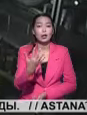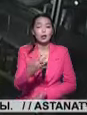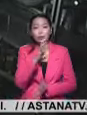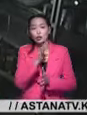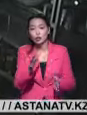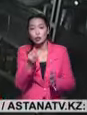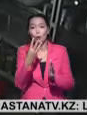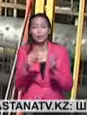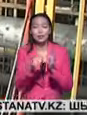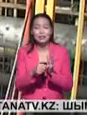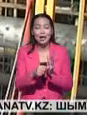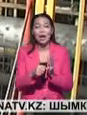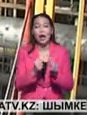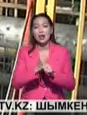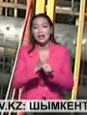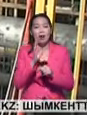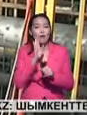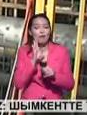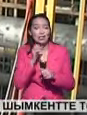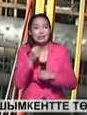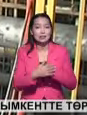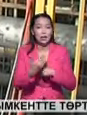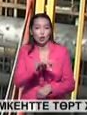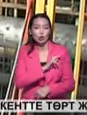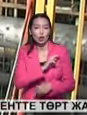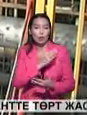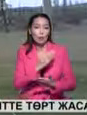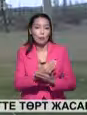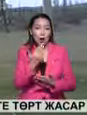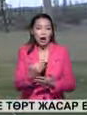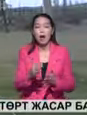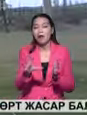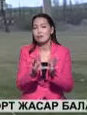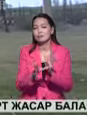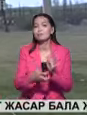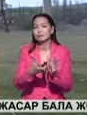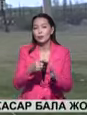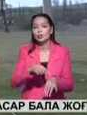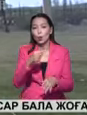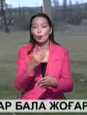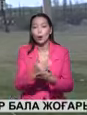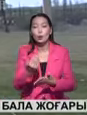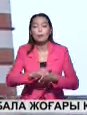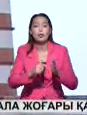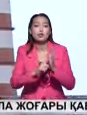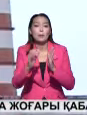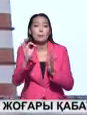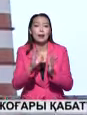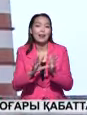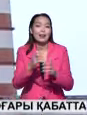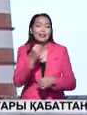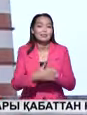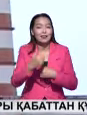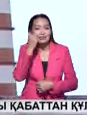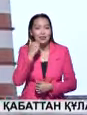және 36 гидроэлектростанция жұмыс істейді. Осыған қарамастан энергия тапшылығы бар. Оған себеп 70% электростанцияларының